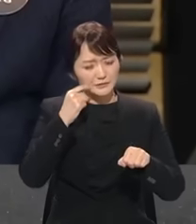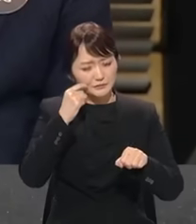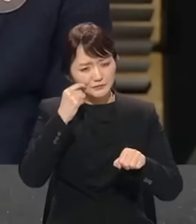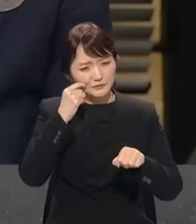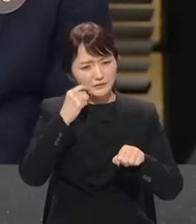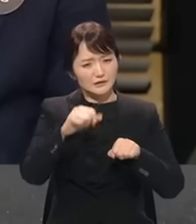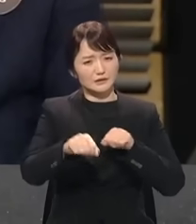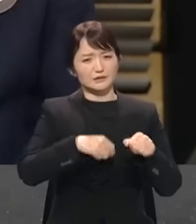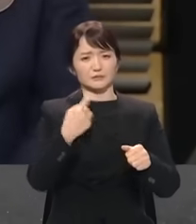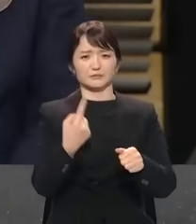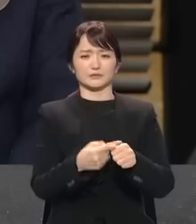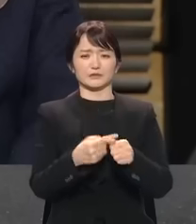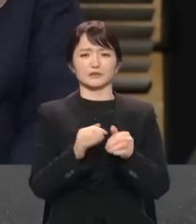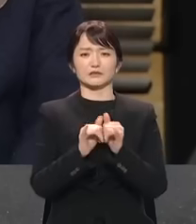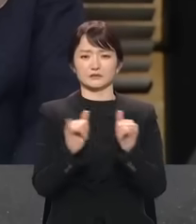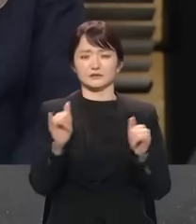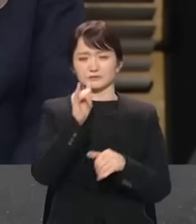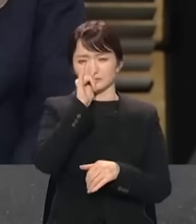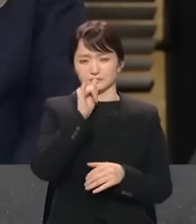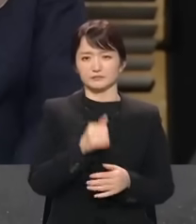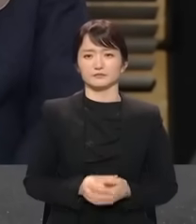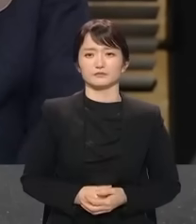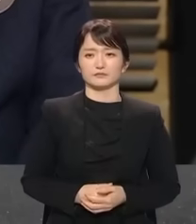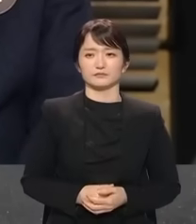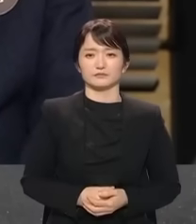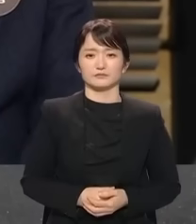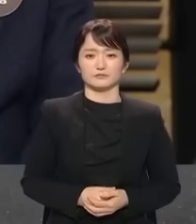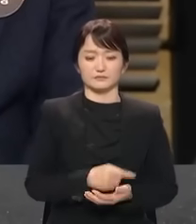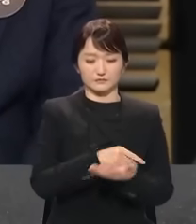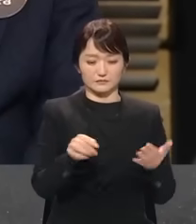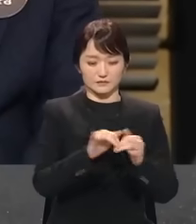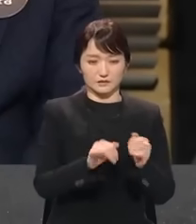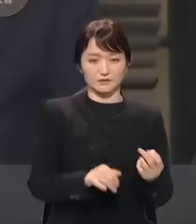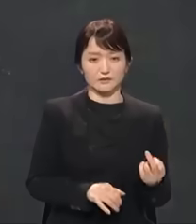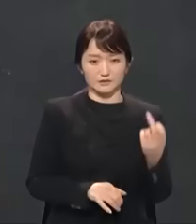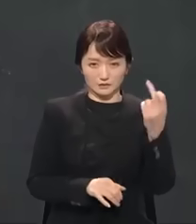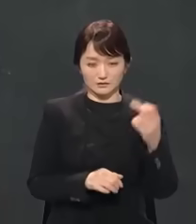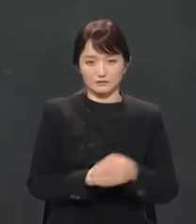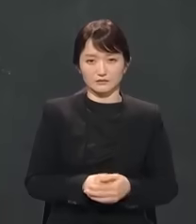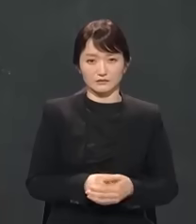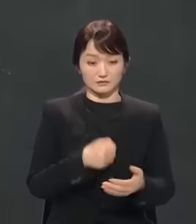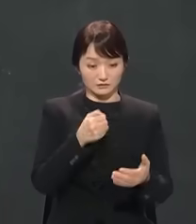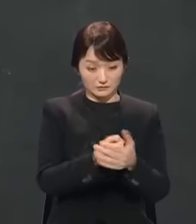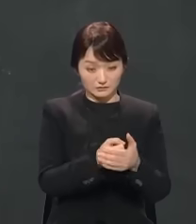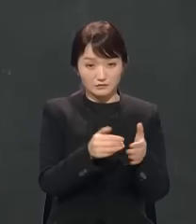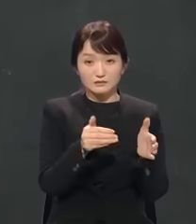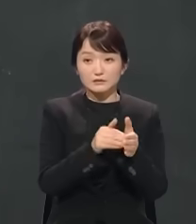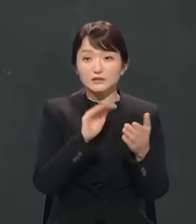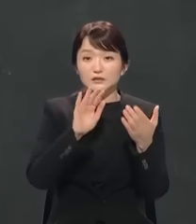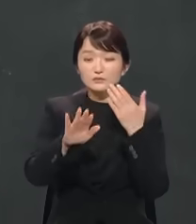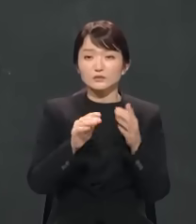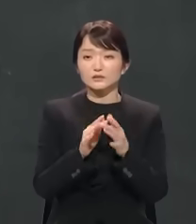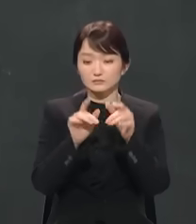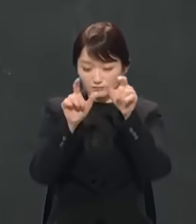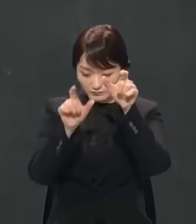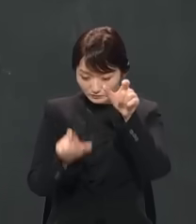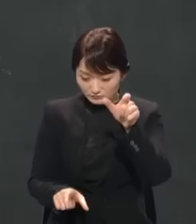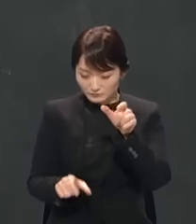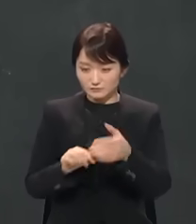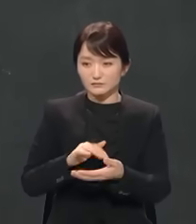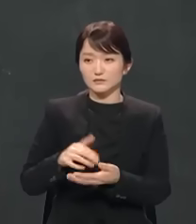하잖아요 그렇습니다이 피해자 영이라고 하는 분이 판결 끝나고 난 뒤에 이제 쓰신 걸 보게 되면 댓글을 보니까